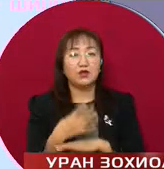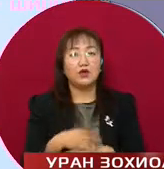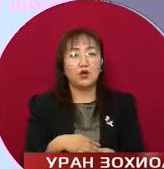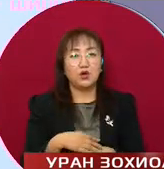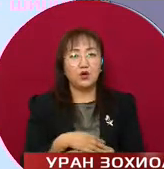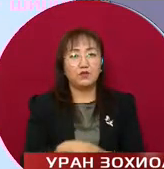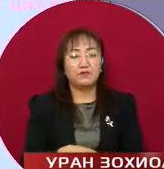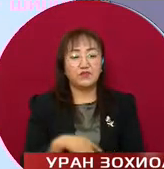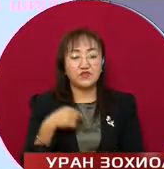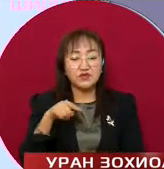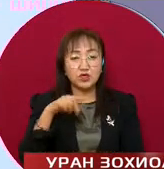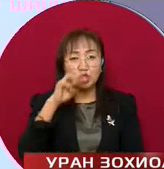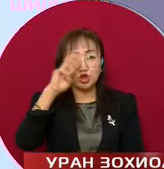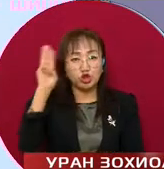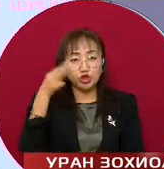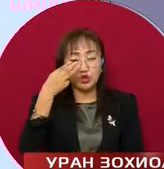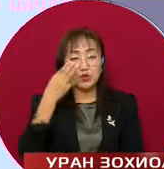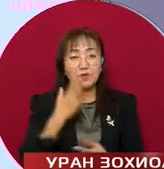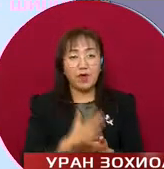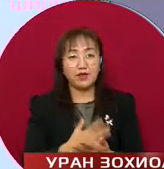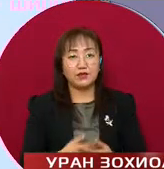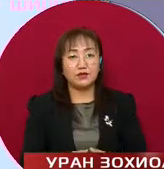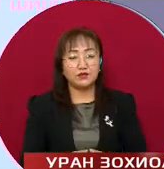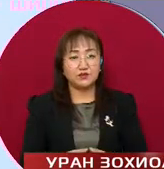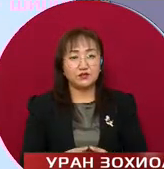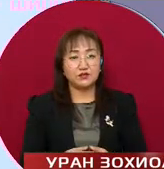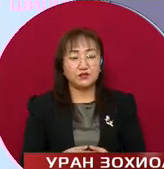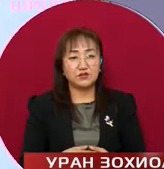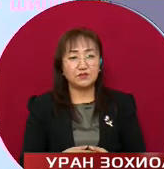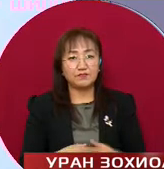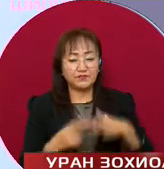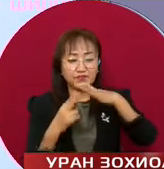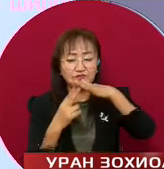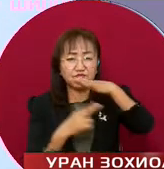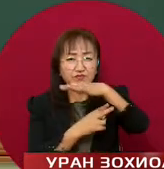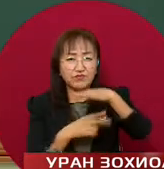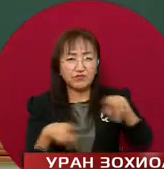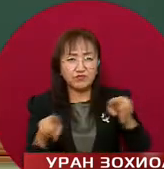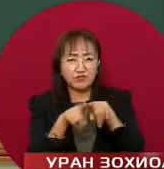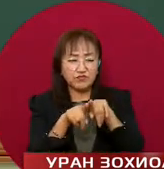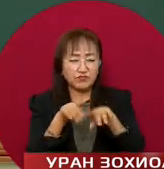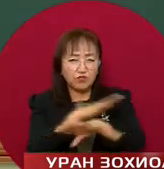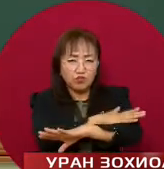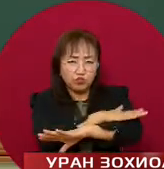нь тодруулсан байна. За мөн ширээ шиг тэгш хөндө.